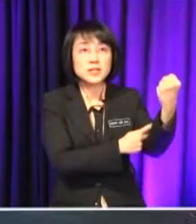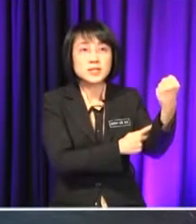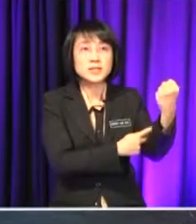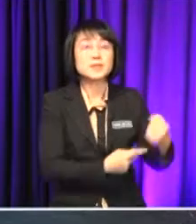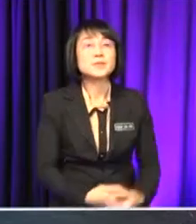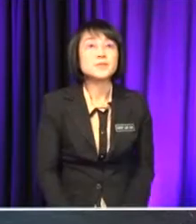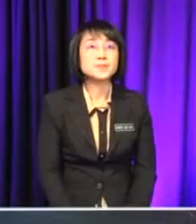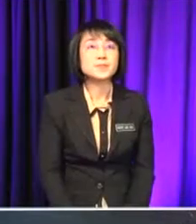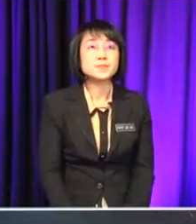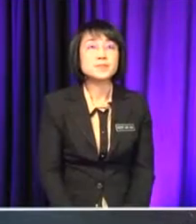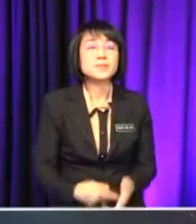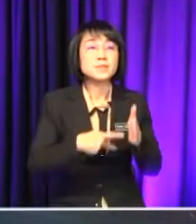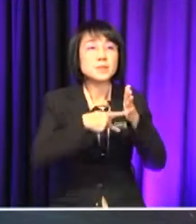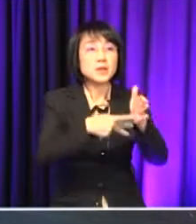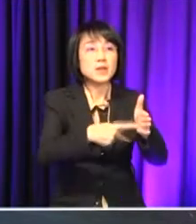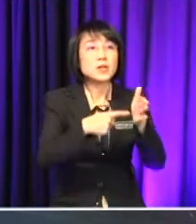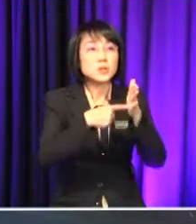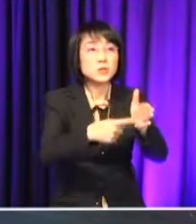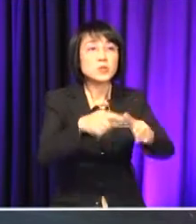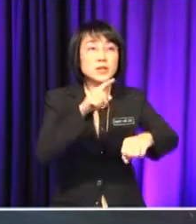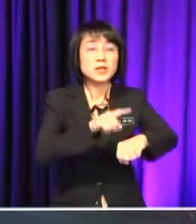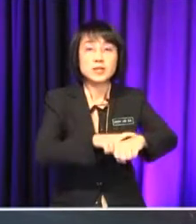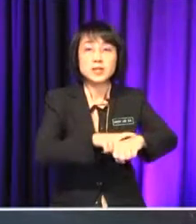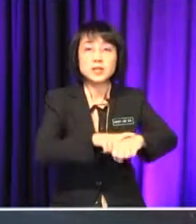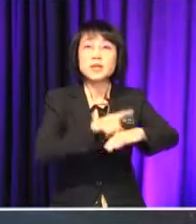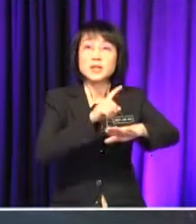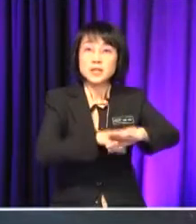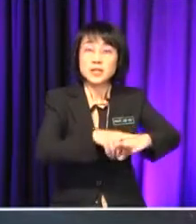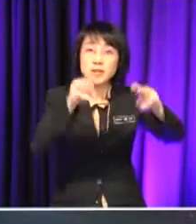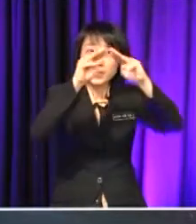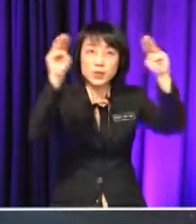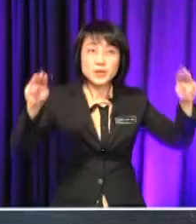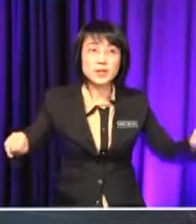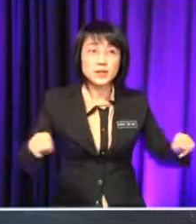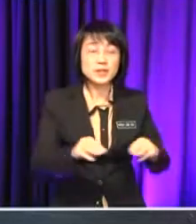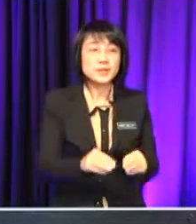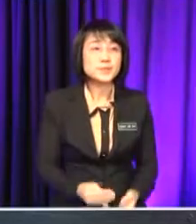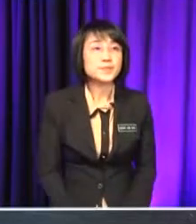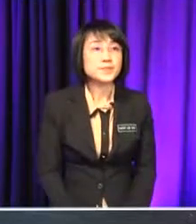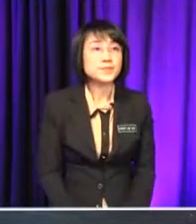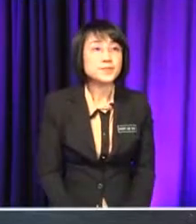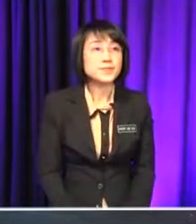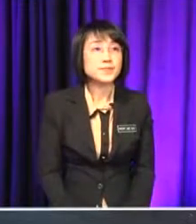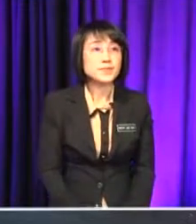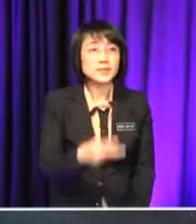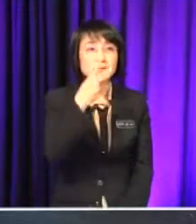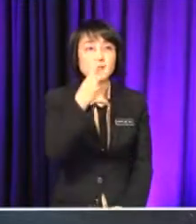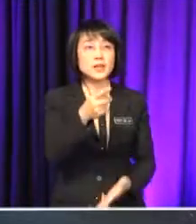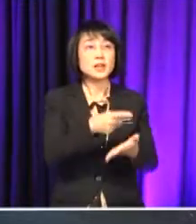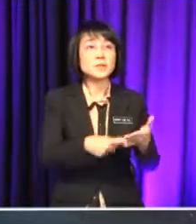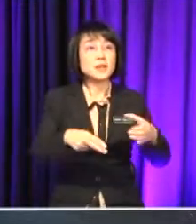Okey, paparan akan ditunjukkan di monitor. Jadi kamera ni berada di dalam studio ni, kita tengok apakah